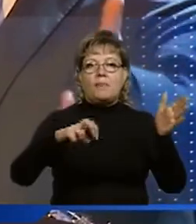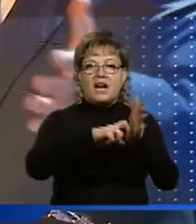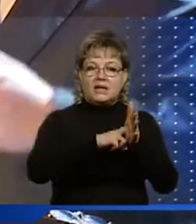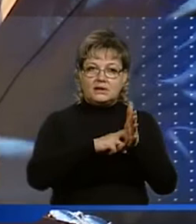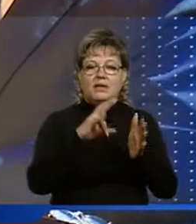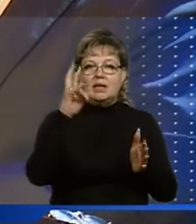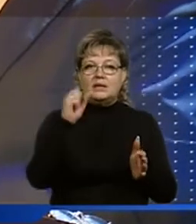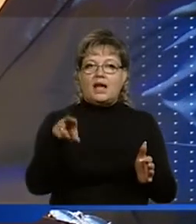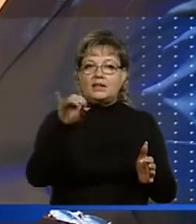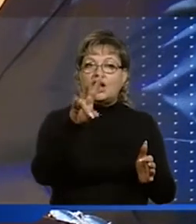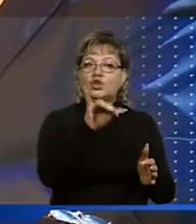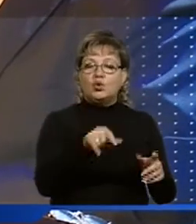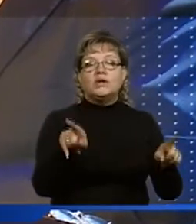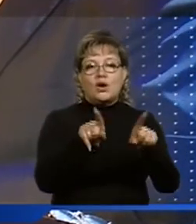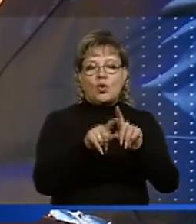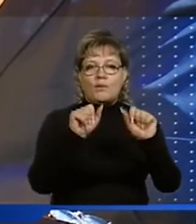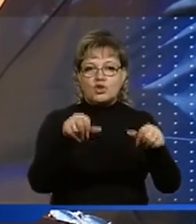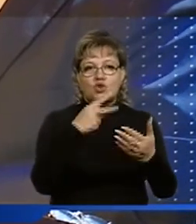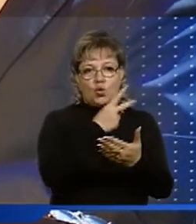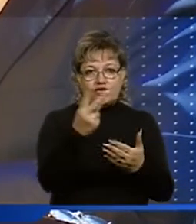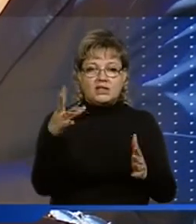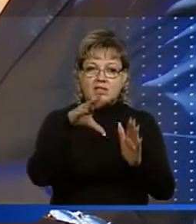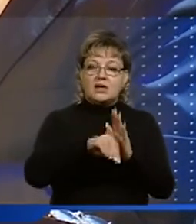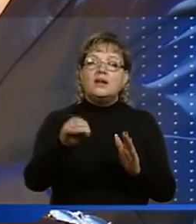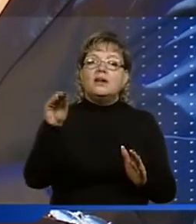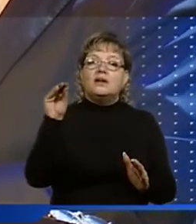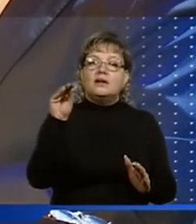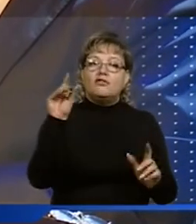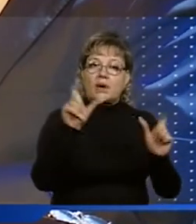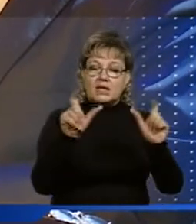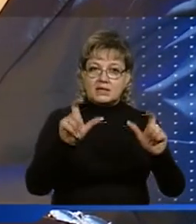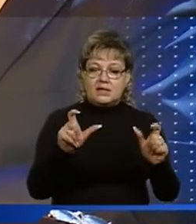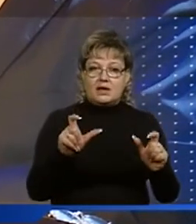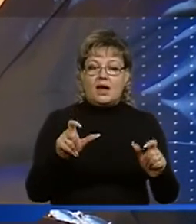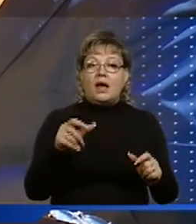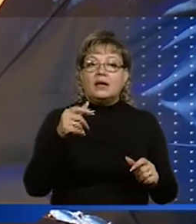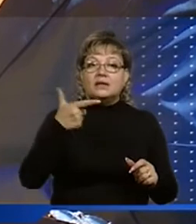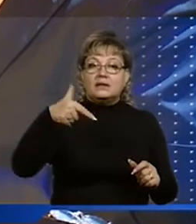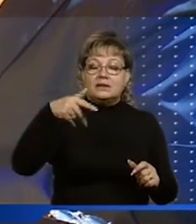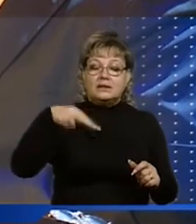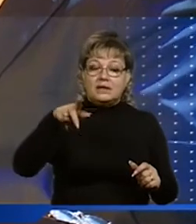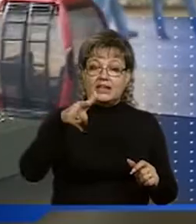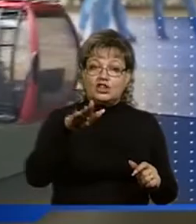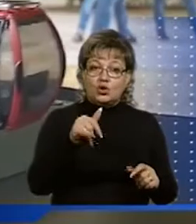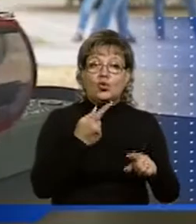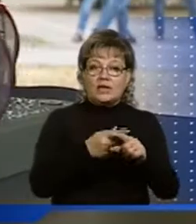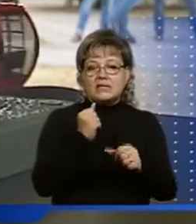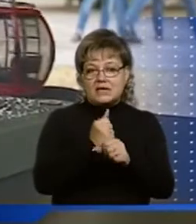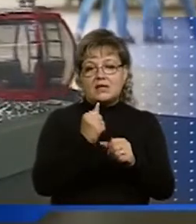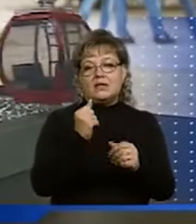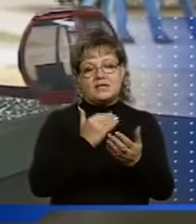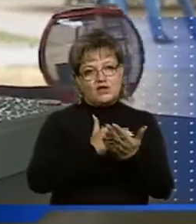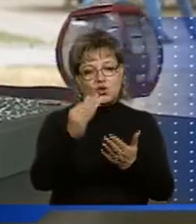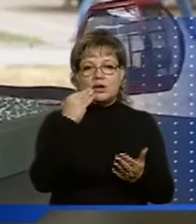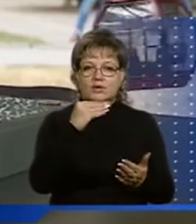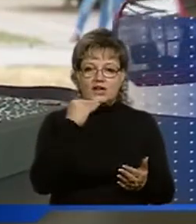знакомым, в магазинах его можно увидеть. ДГТУ – это бренд, сделано на Дону и сделано с высоким качеством. ДГТУ первым на